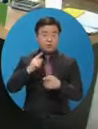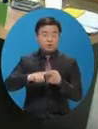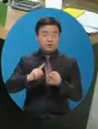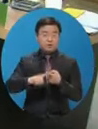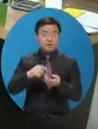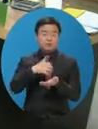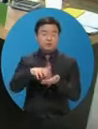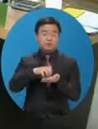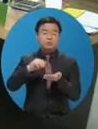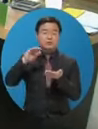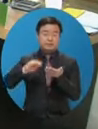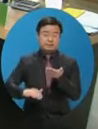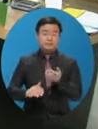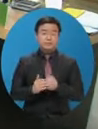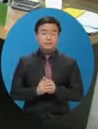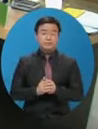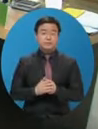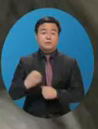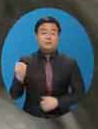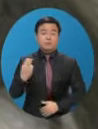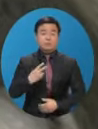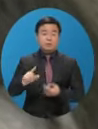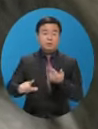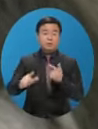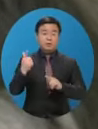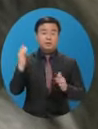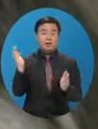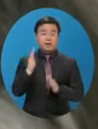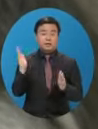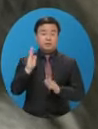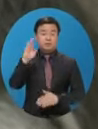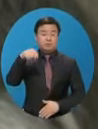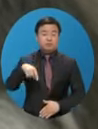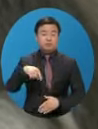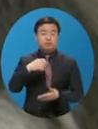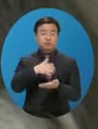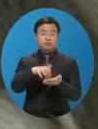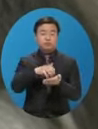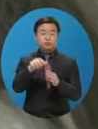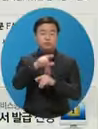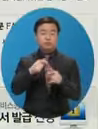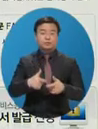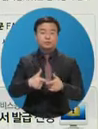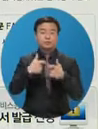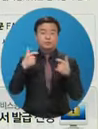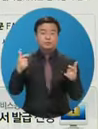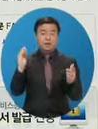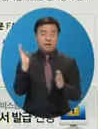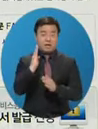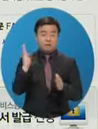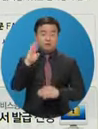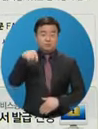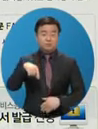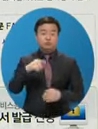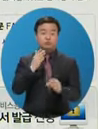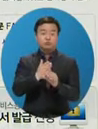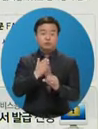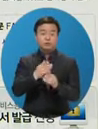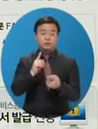낮아집니다. 반대로 학생부 비중은 대폭 증가했습니다. 학생부 위주 전형 비중은